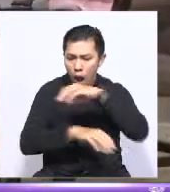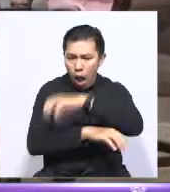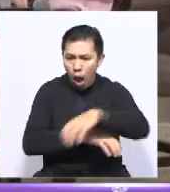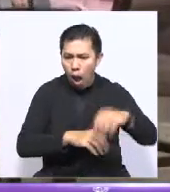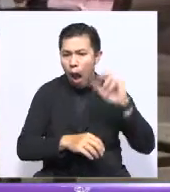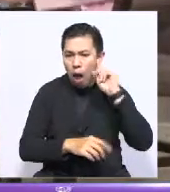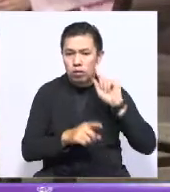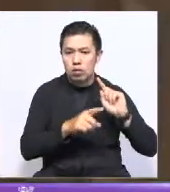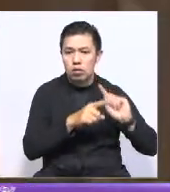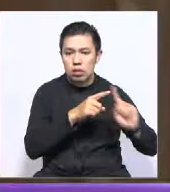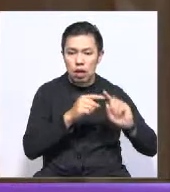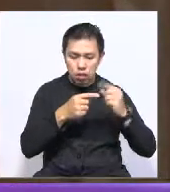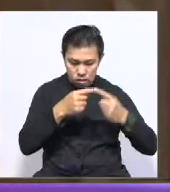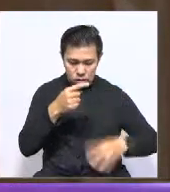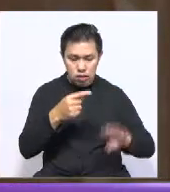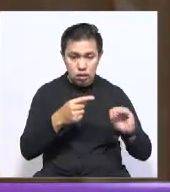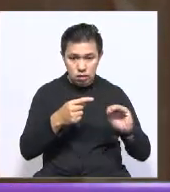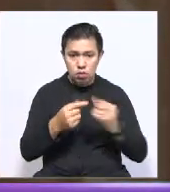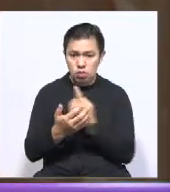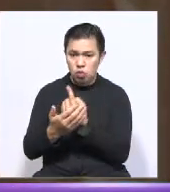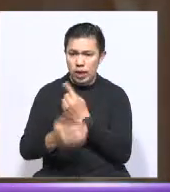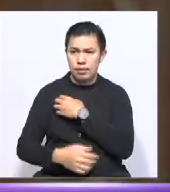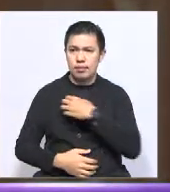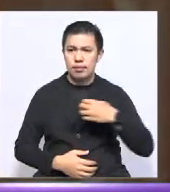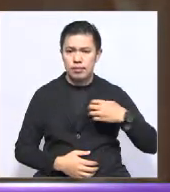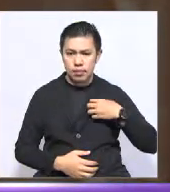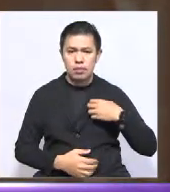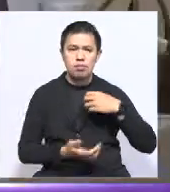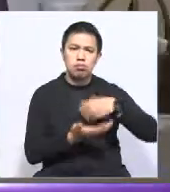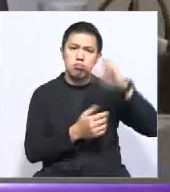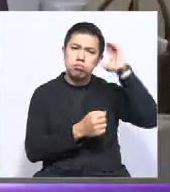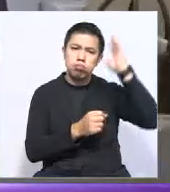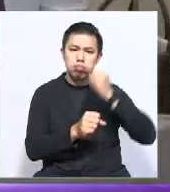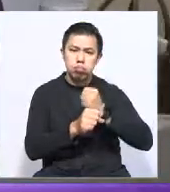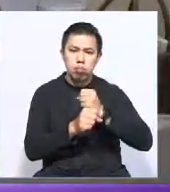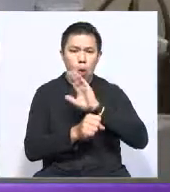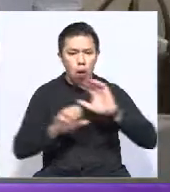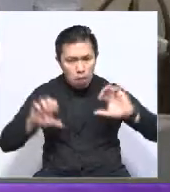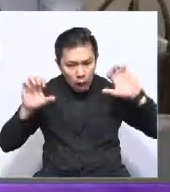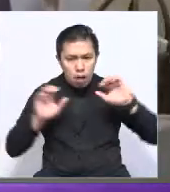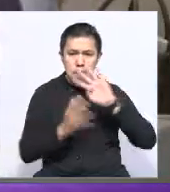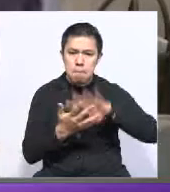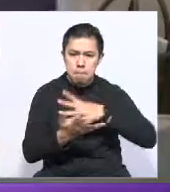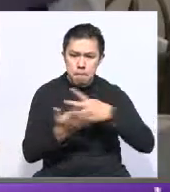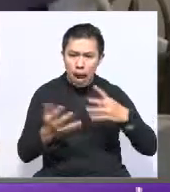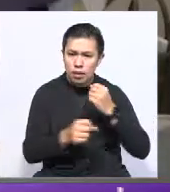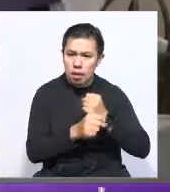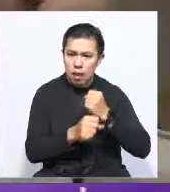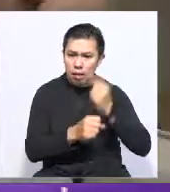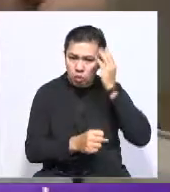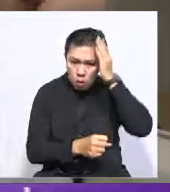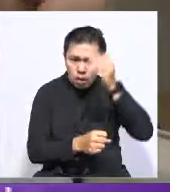แห่งพร้อมผู้แทนสถานเอกอัครราชทูตเพื่อนำเสนอผลงานของรัฐบาลแผนงานและทิศทางการดำเนินงานอ